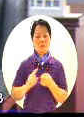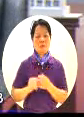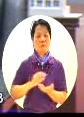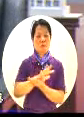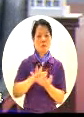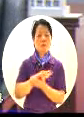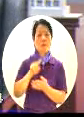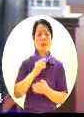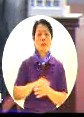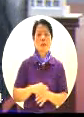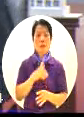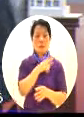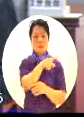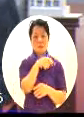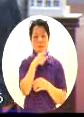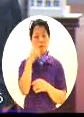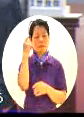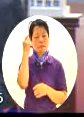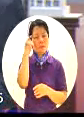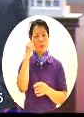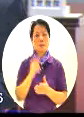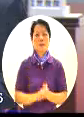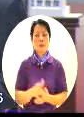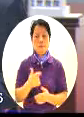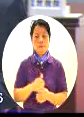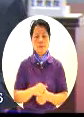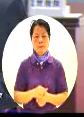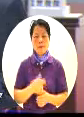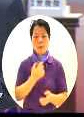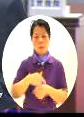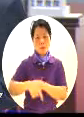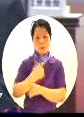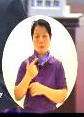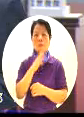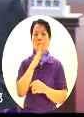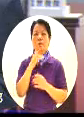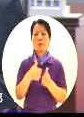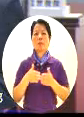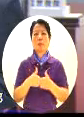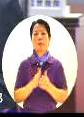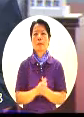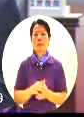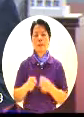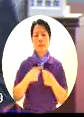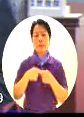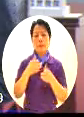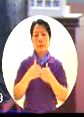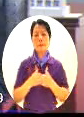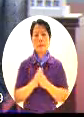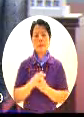他们认为哈。上盖紧了哈，上盖紧了，应该是